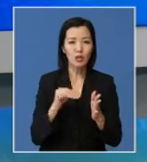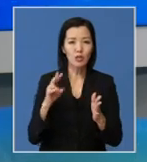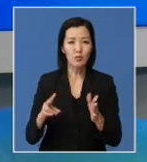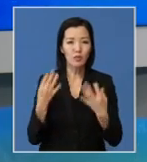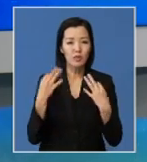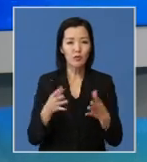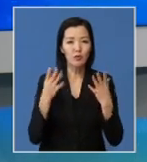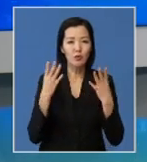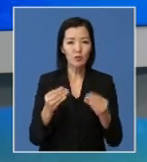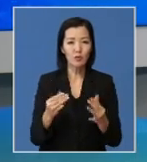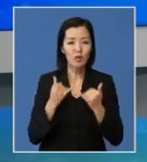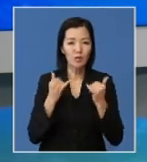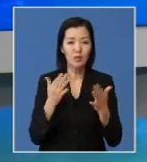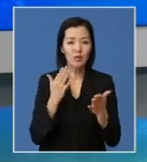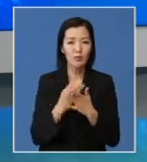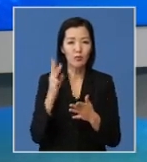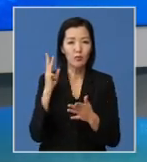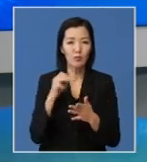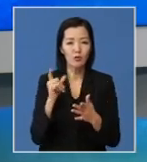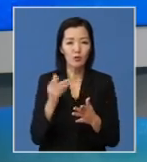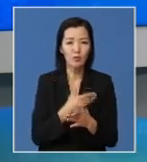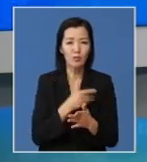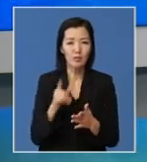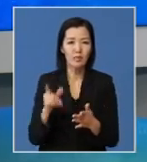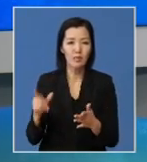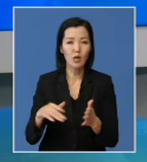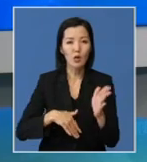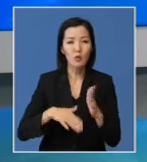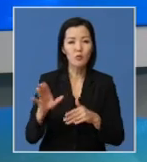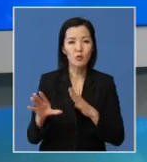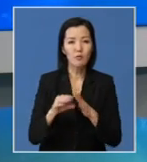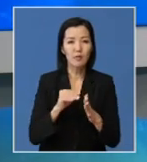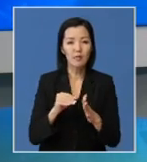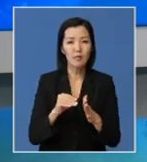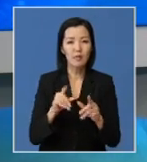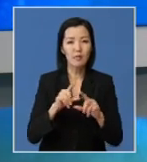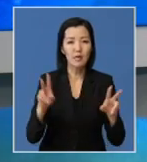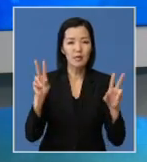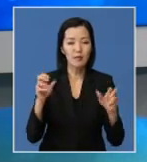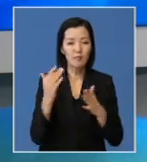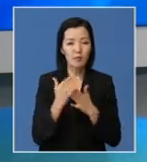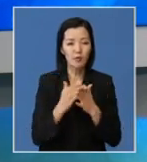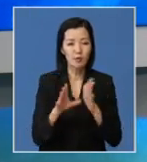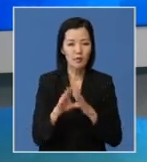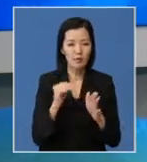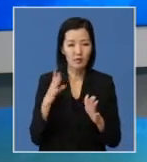тәуелсіздік күніне орайластырылып отыр. 300-ден аса үміткердің арасынан үздік деп танылғандары бірнеше аталым бойынша